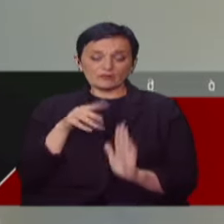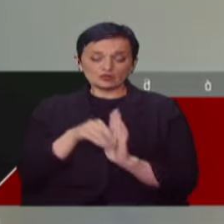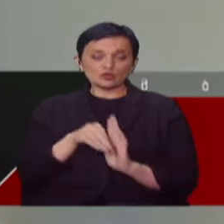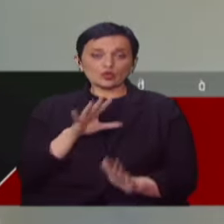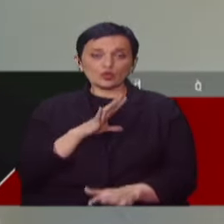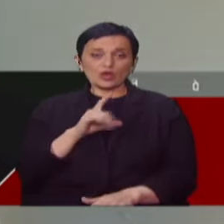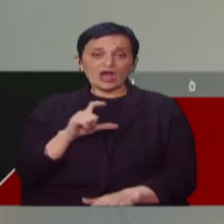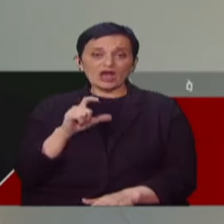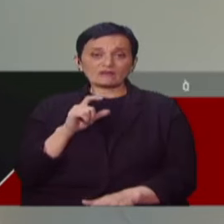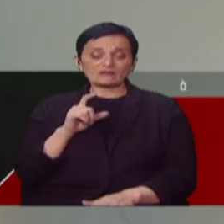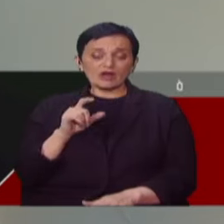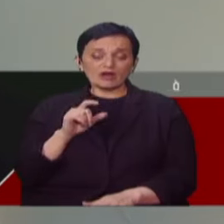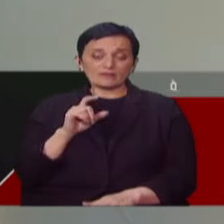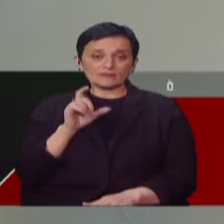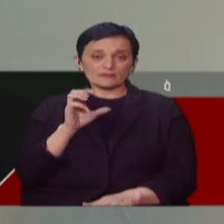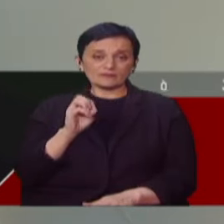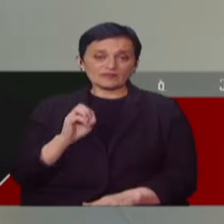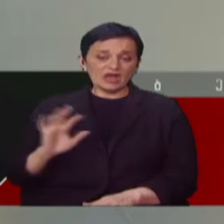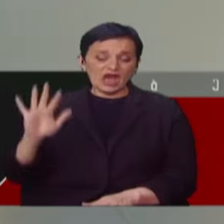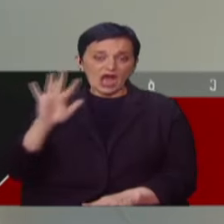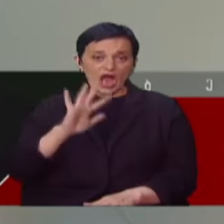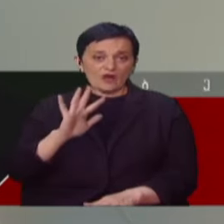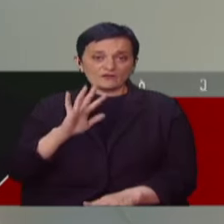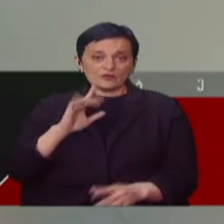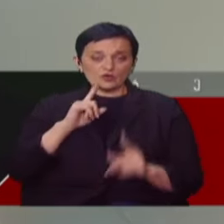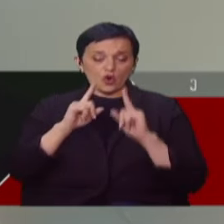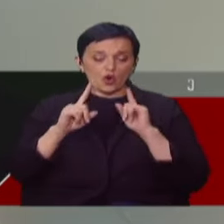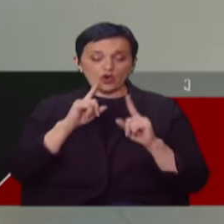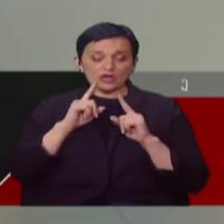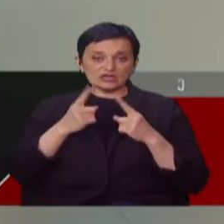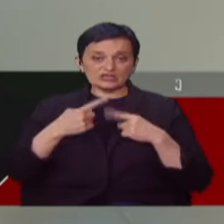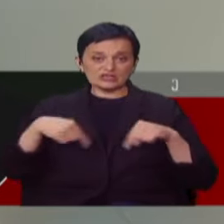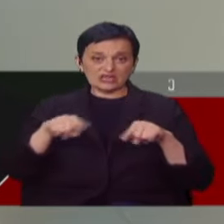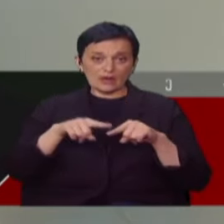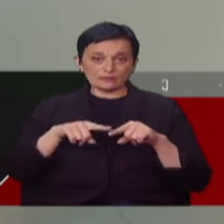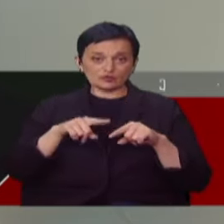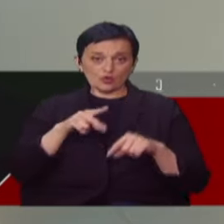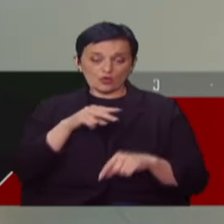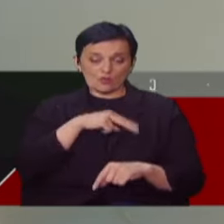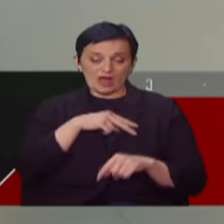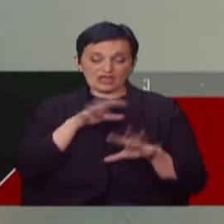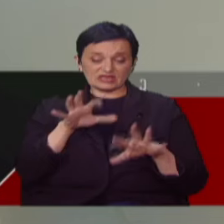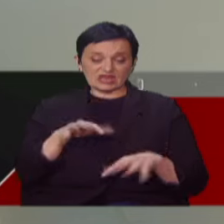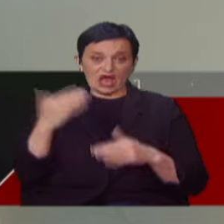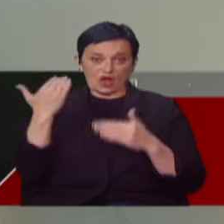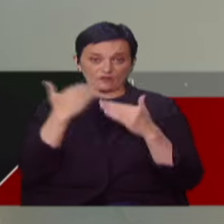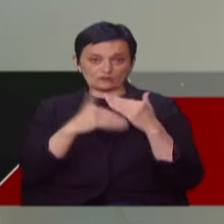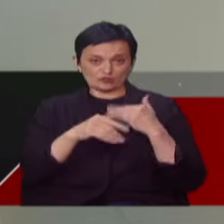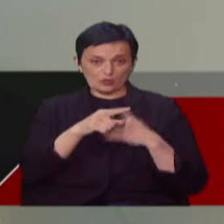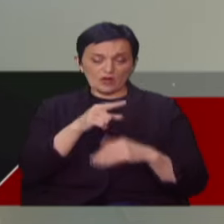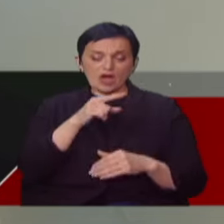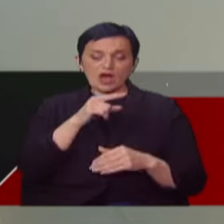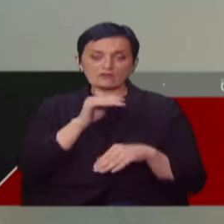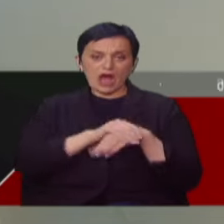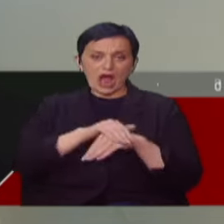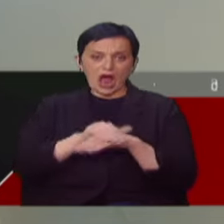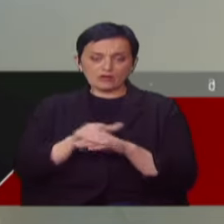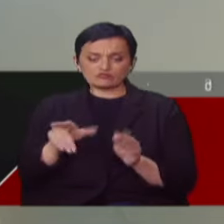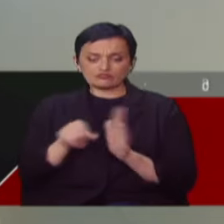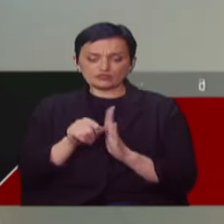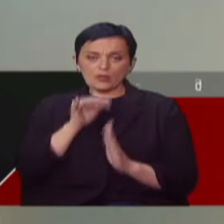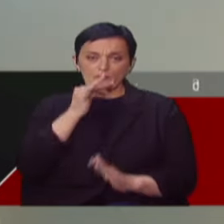აი ევროსაბჭოდან იყო პარლამენტის თავმჯდომარესთან გამოგზავნილი ასევე წერილი, რომელსაც მან ძალიან არგუმენტირებული პასუხები გასცა